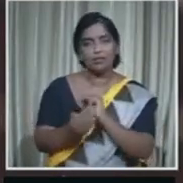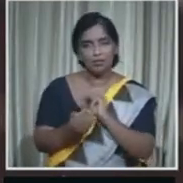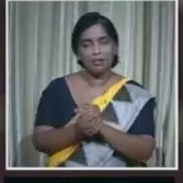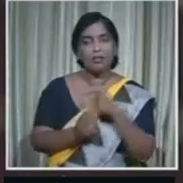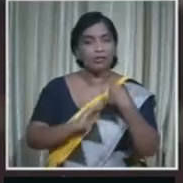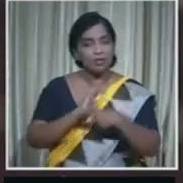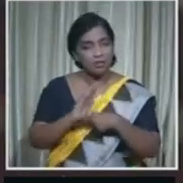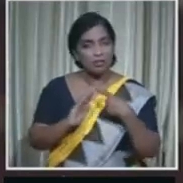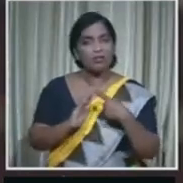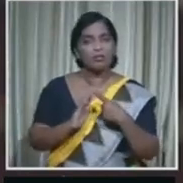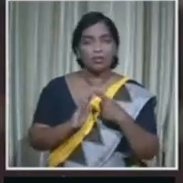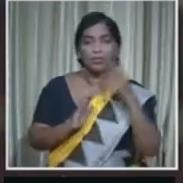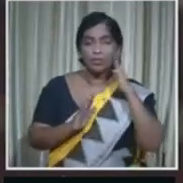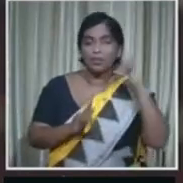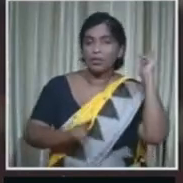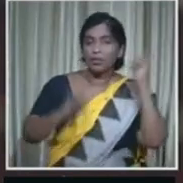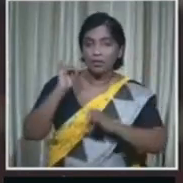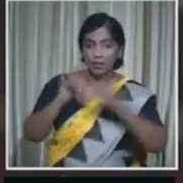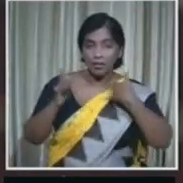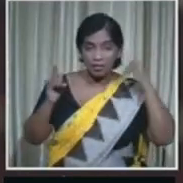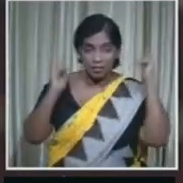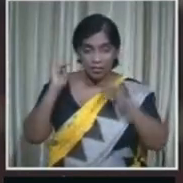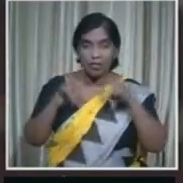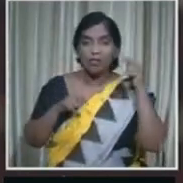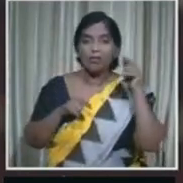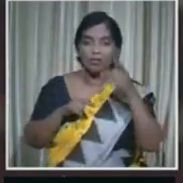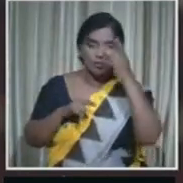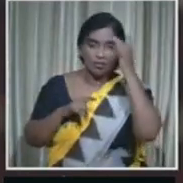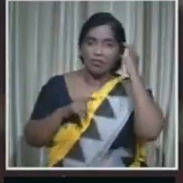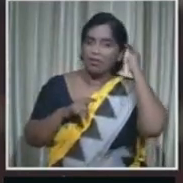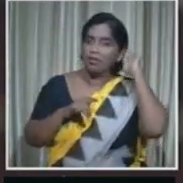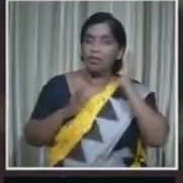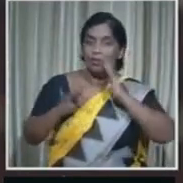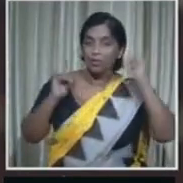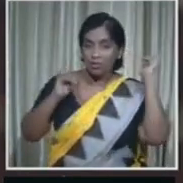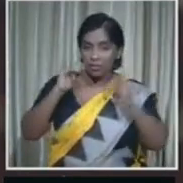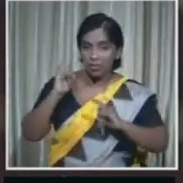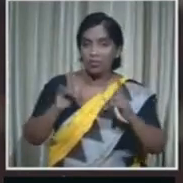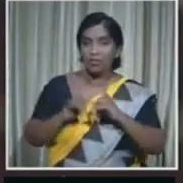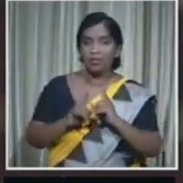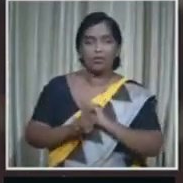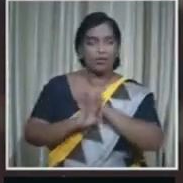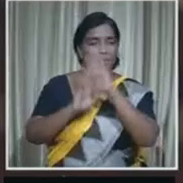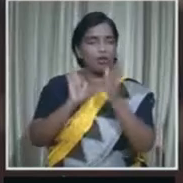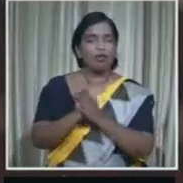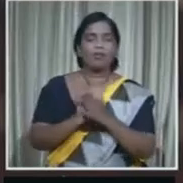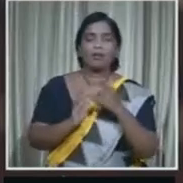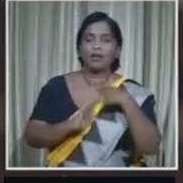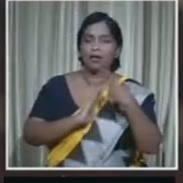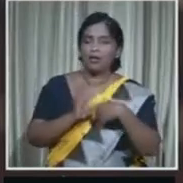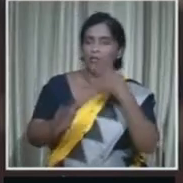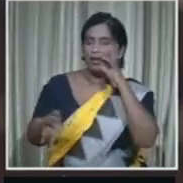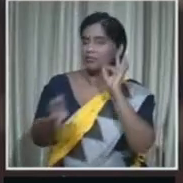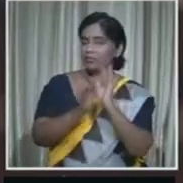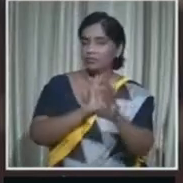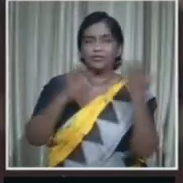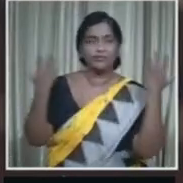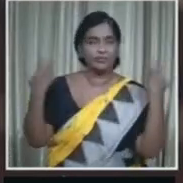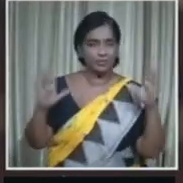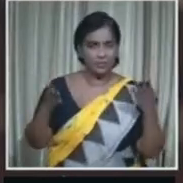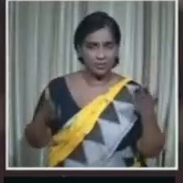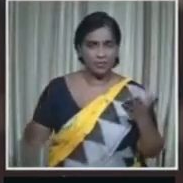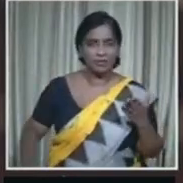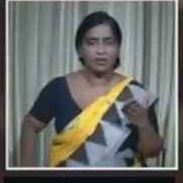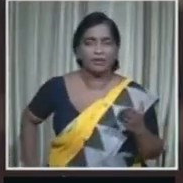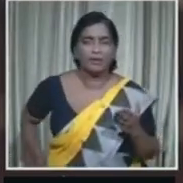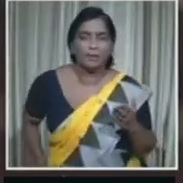රටේ විදේශිකයෝ එන්න යනකොට තමුන්නාසලා සංචාරකයෝ එන්න යනකොට මුළු රටම තමුන්නාසලා ගිනි තිබ්බා.